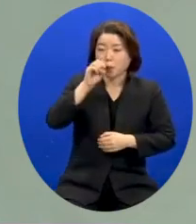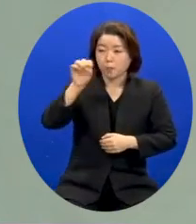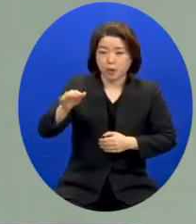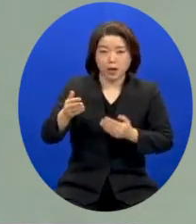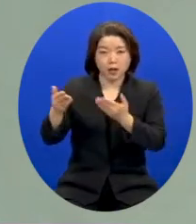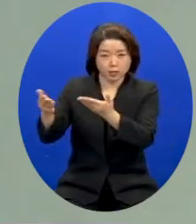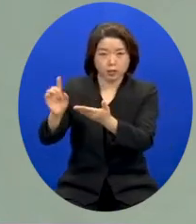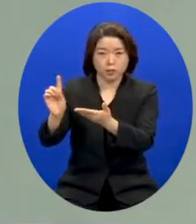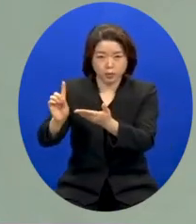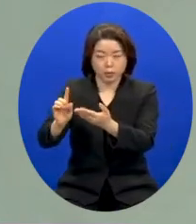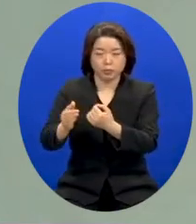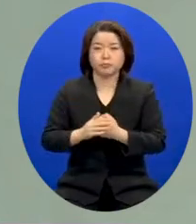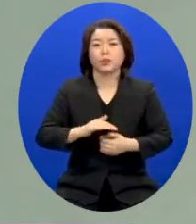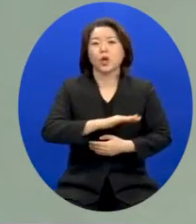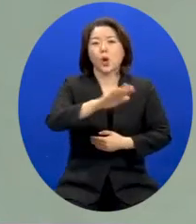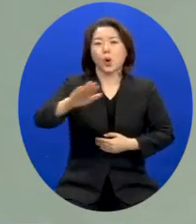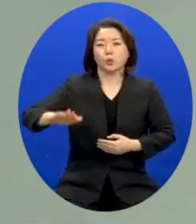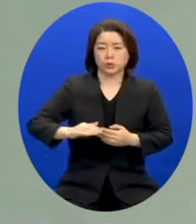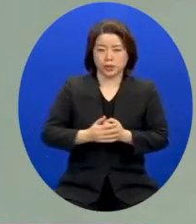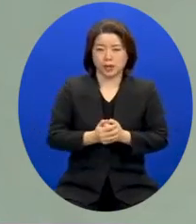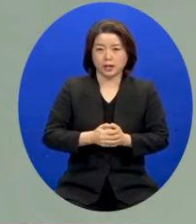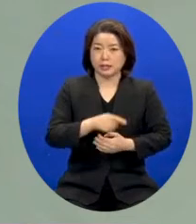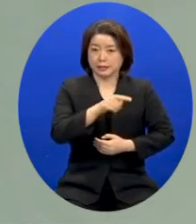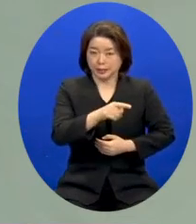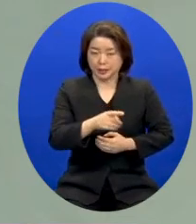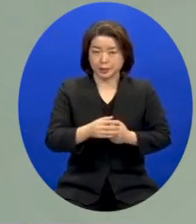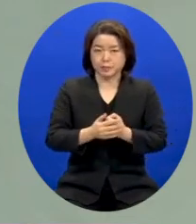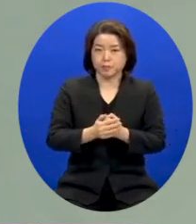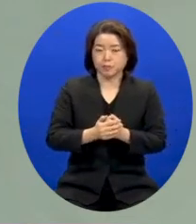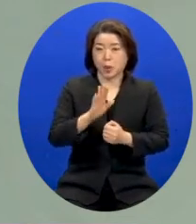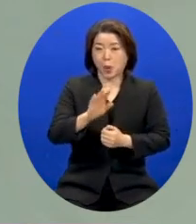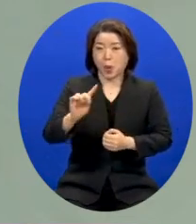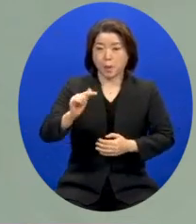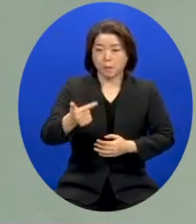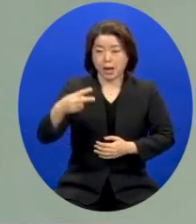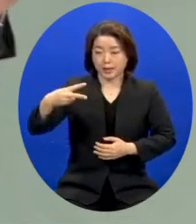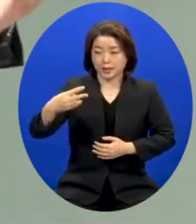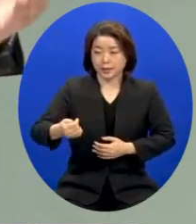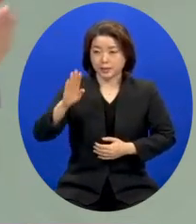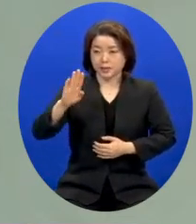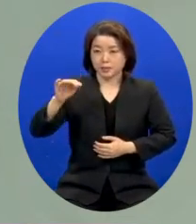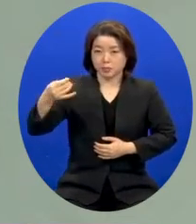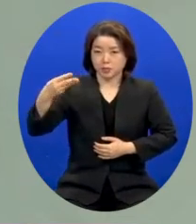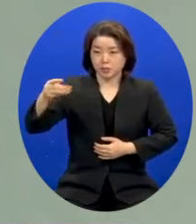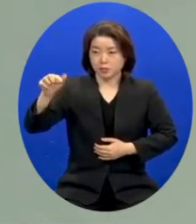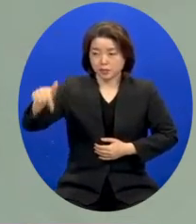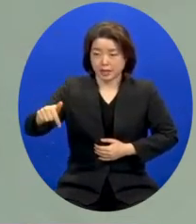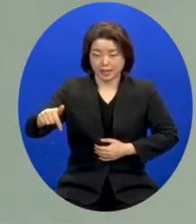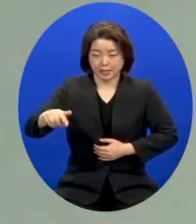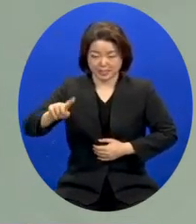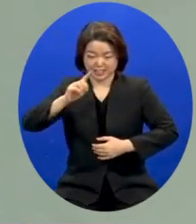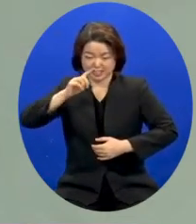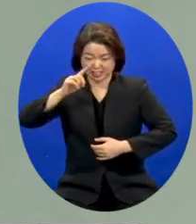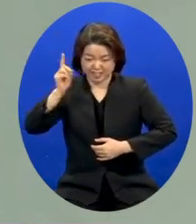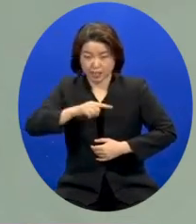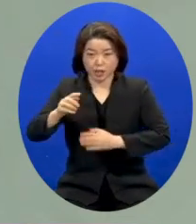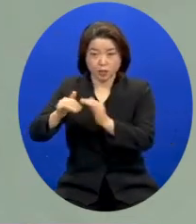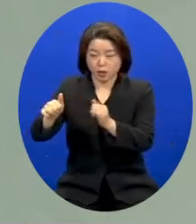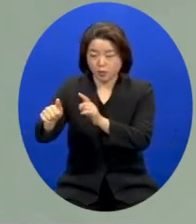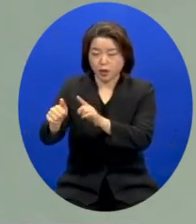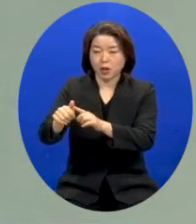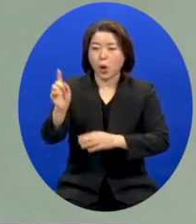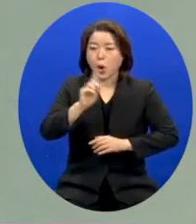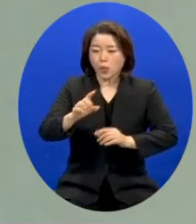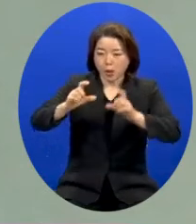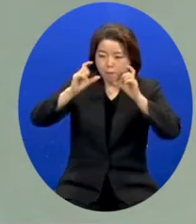말했습니다. 우리가 이 반 드 브렉에게 어떤 판결을 내려주기를 원합니까? 그